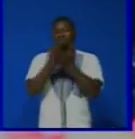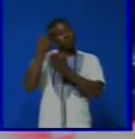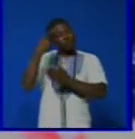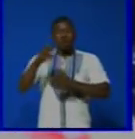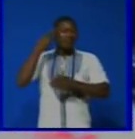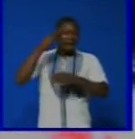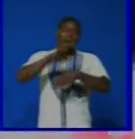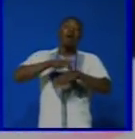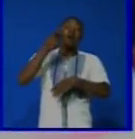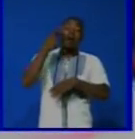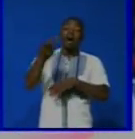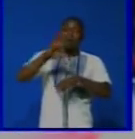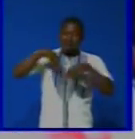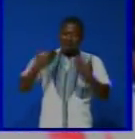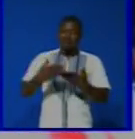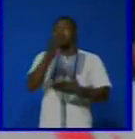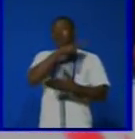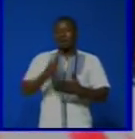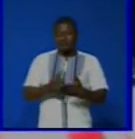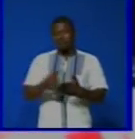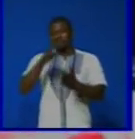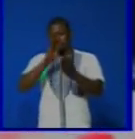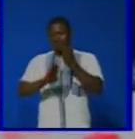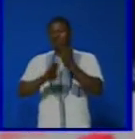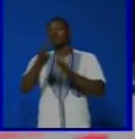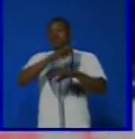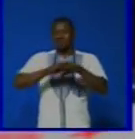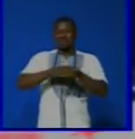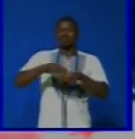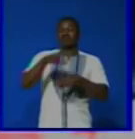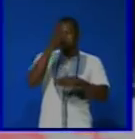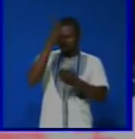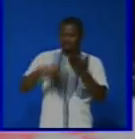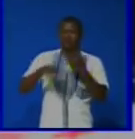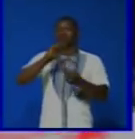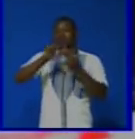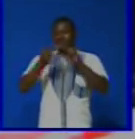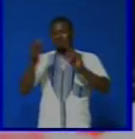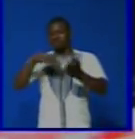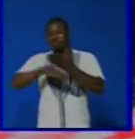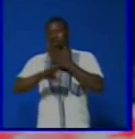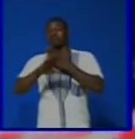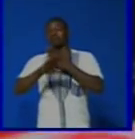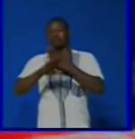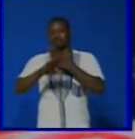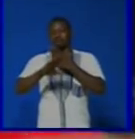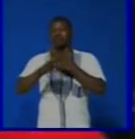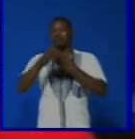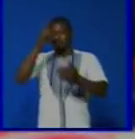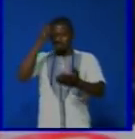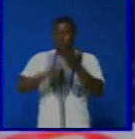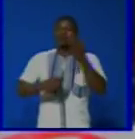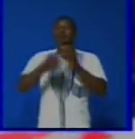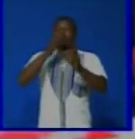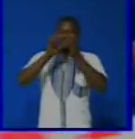comment impacter sur les leviers, sur un certain nombre de facteurs qui rentrent donc dans la composition des coûts des communications